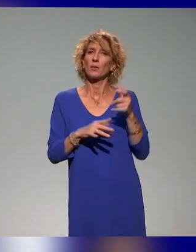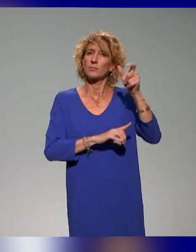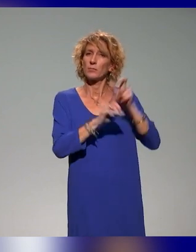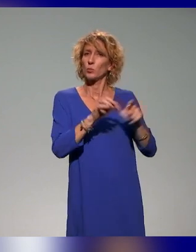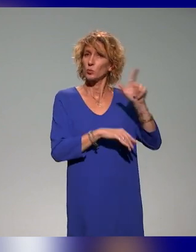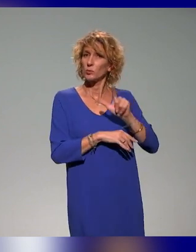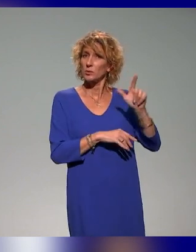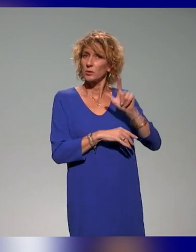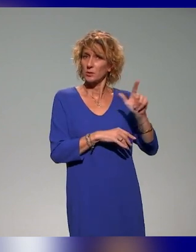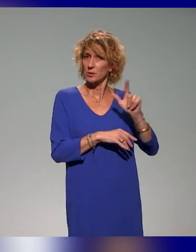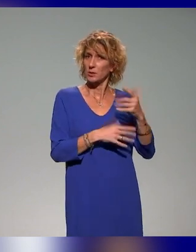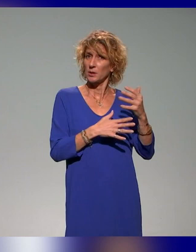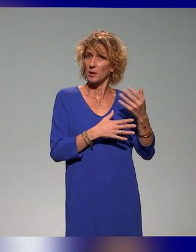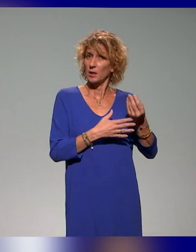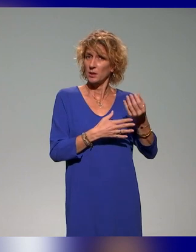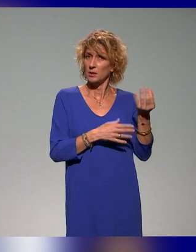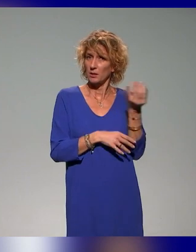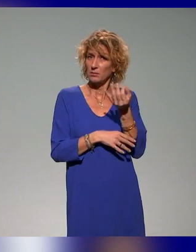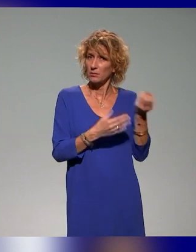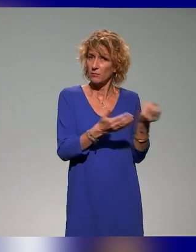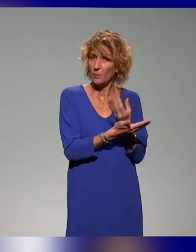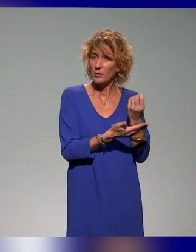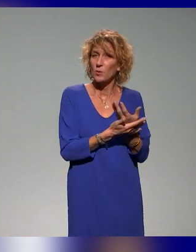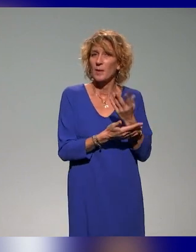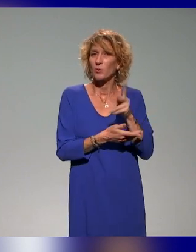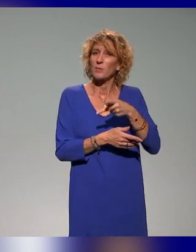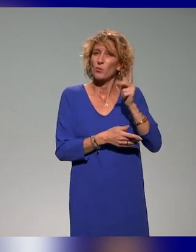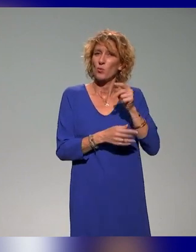présentation, a répondu, mais il faudrait descendre un petit peu plus précisément.